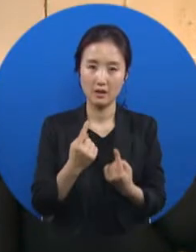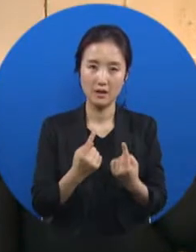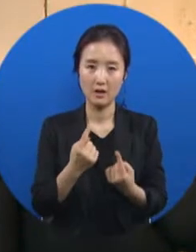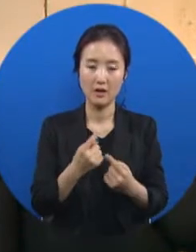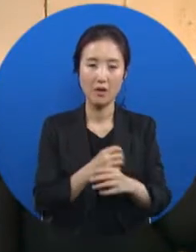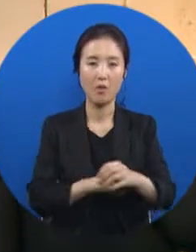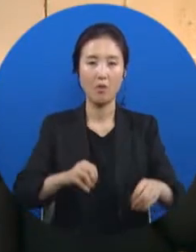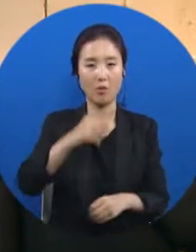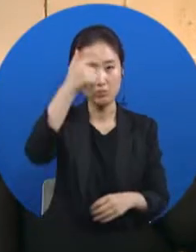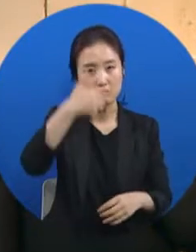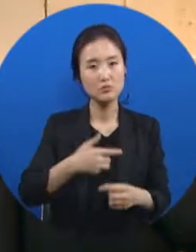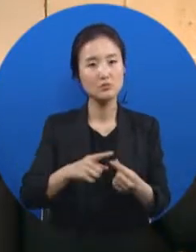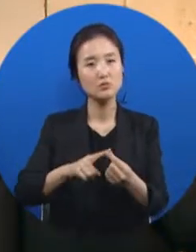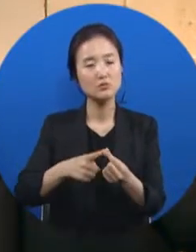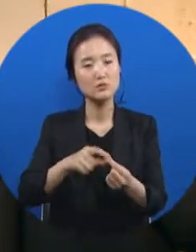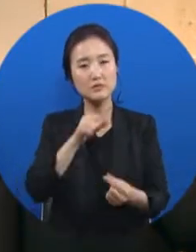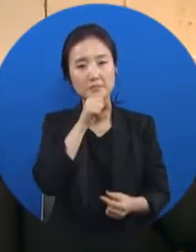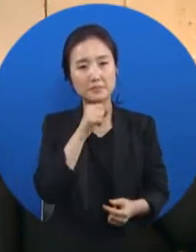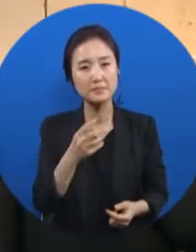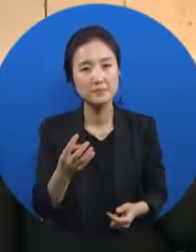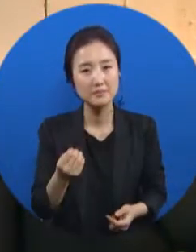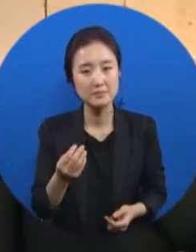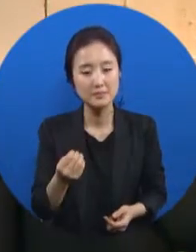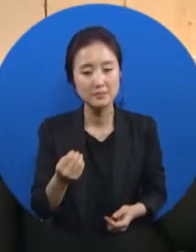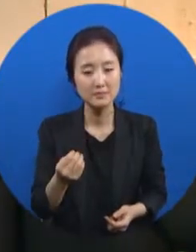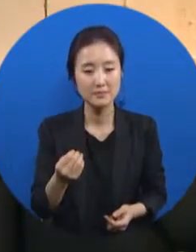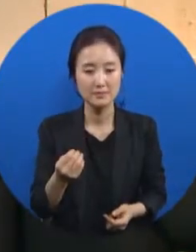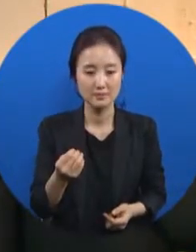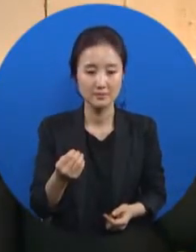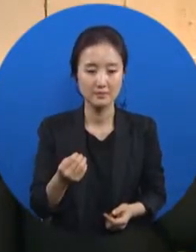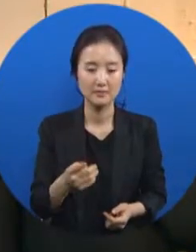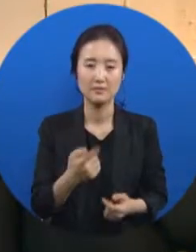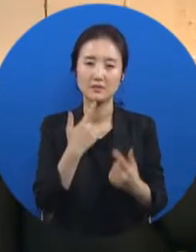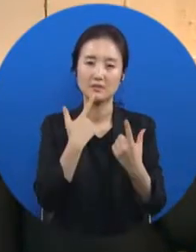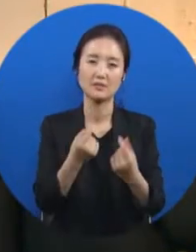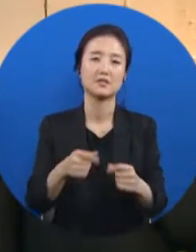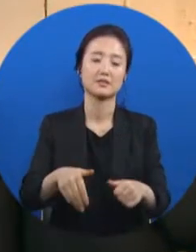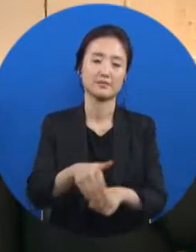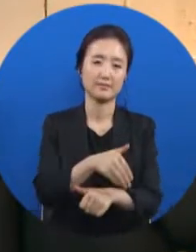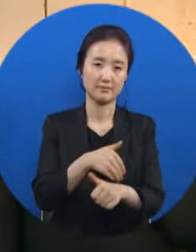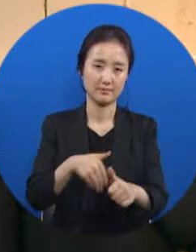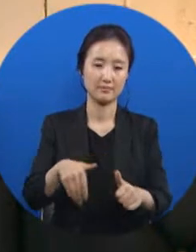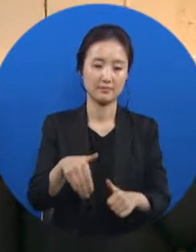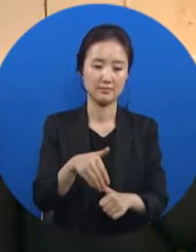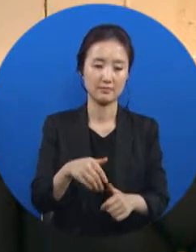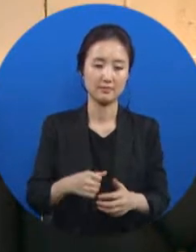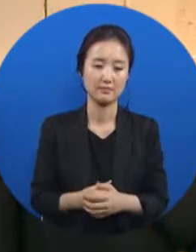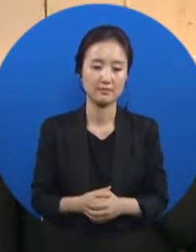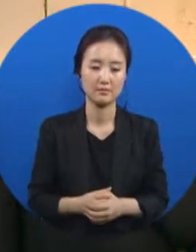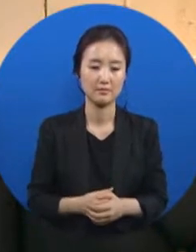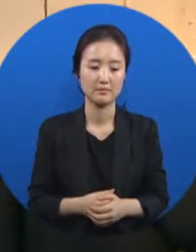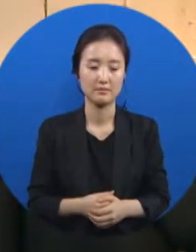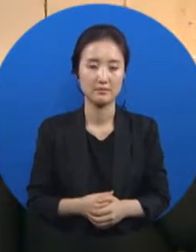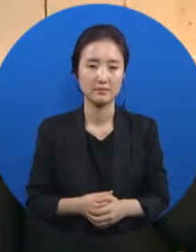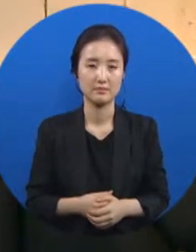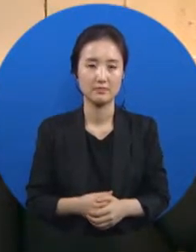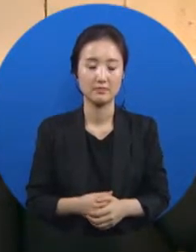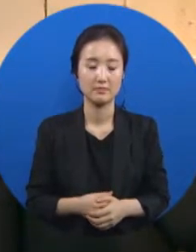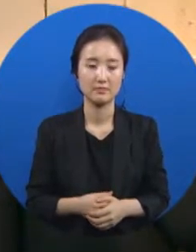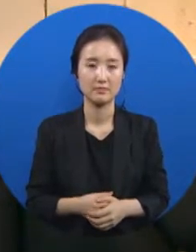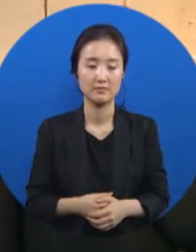점이니? 뭐 이런. 네. 늘 항상 이런 환경이지만 그 환경이 나쁘다 이런 생각은 못 해봤어요.